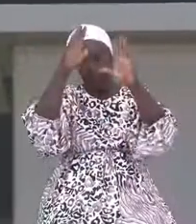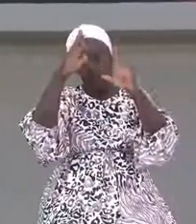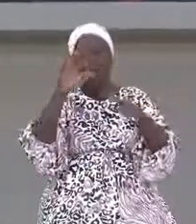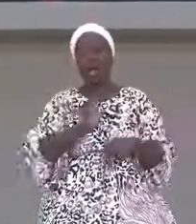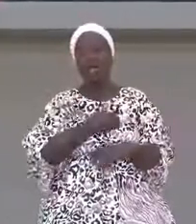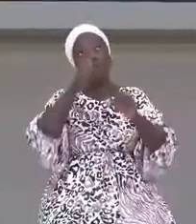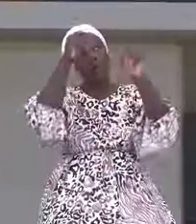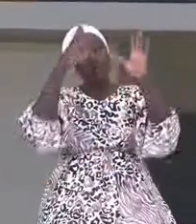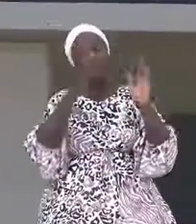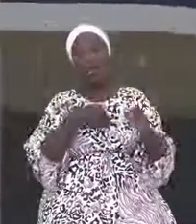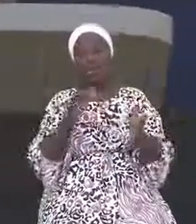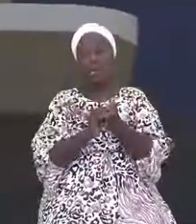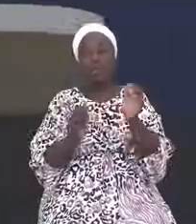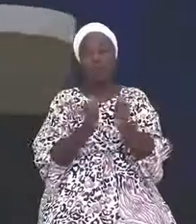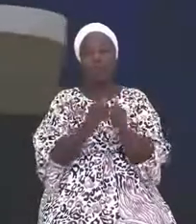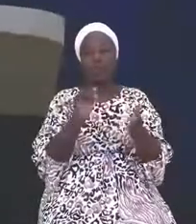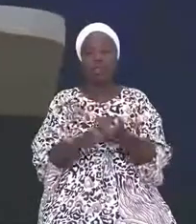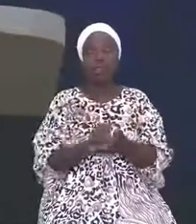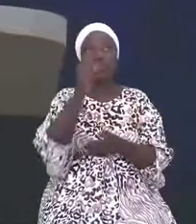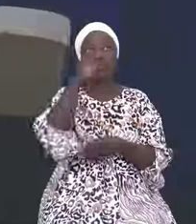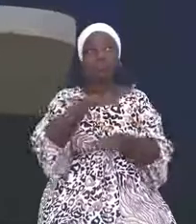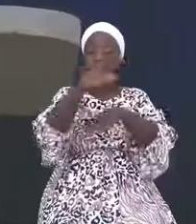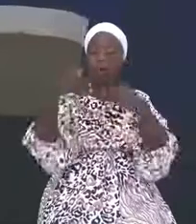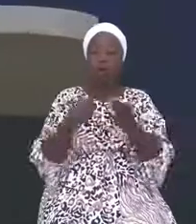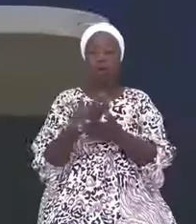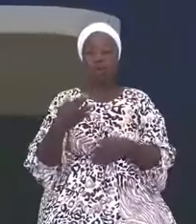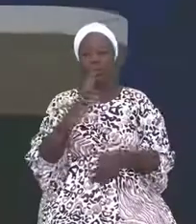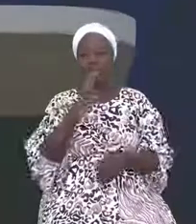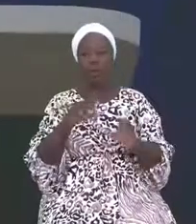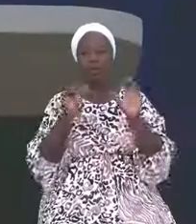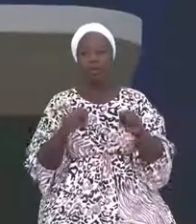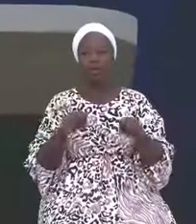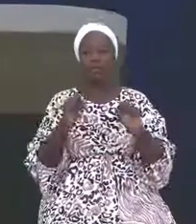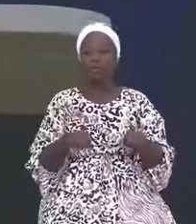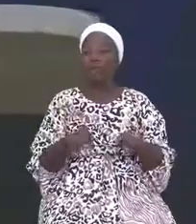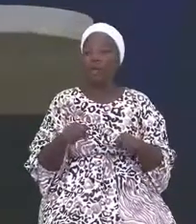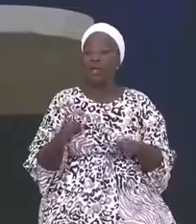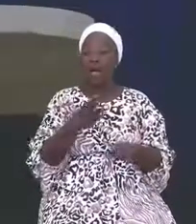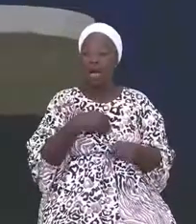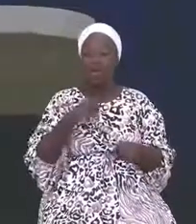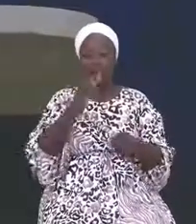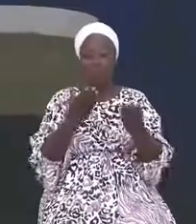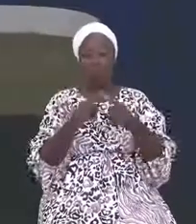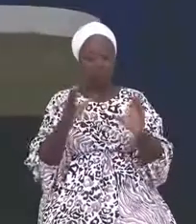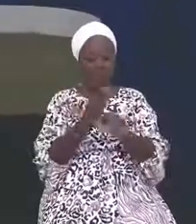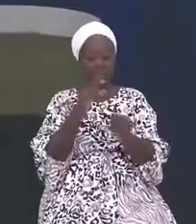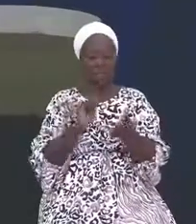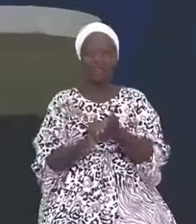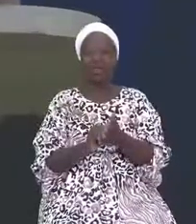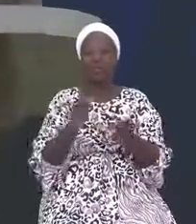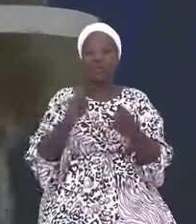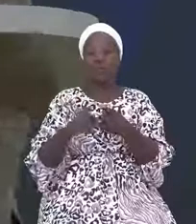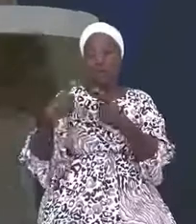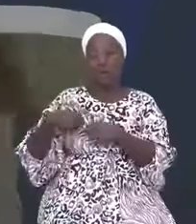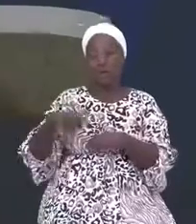Dieu, tout est possible. Et tu dois profiter de cela et prendre